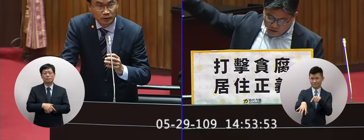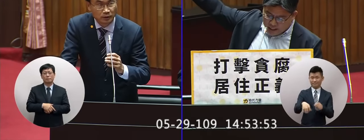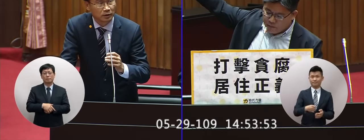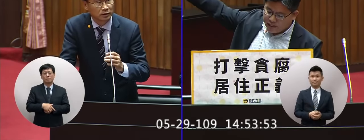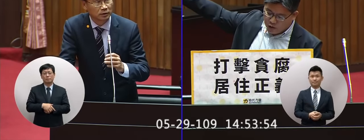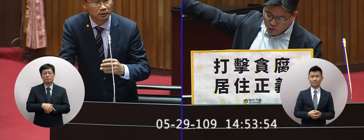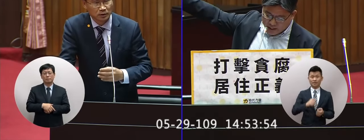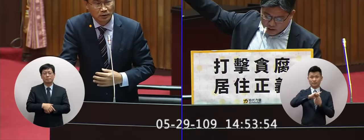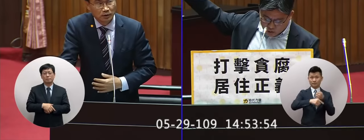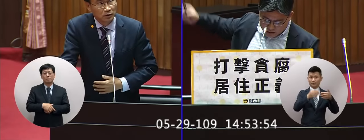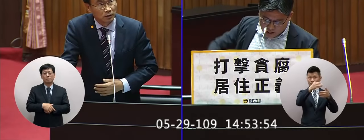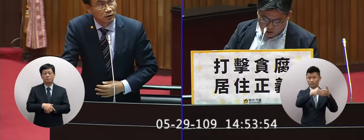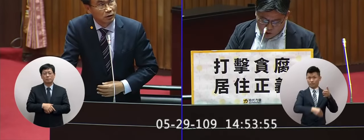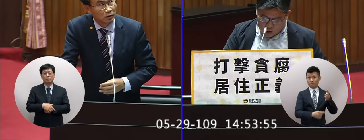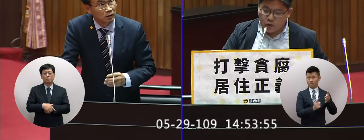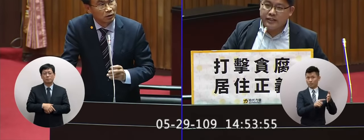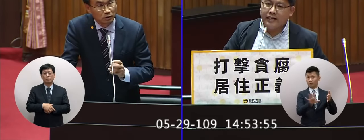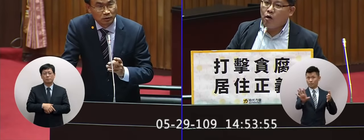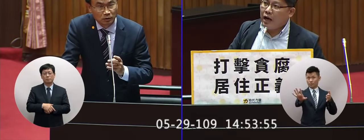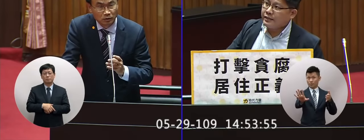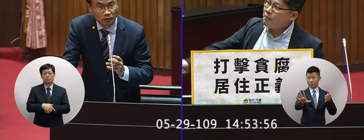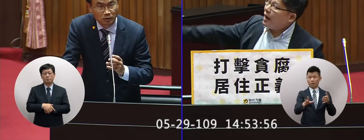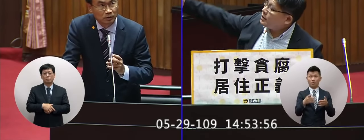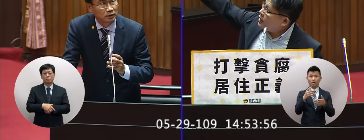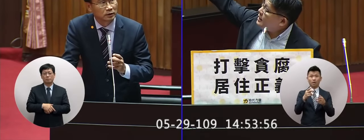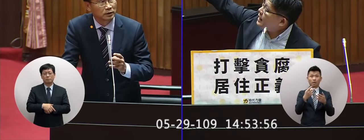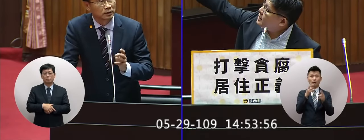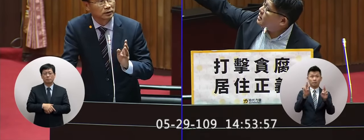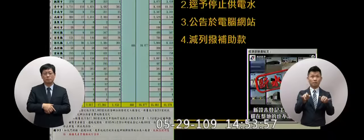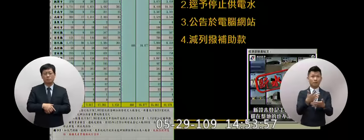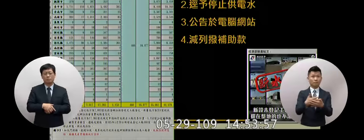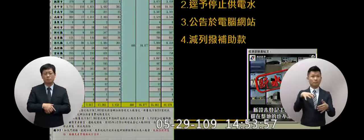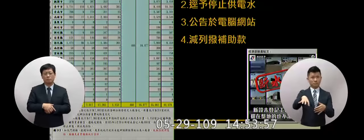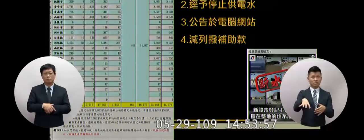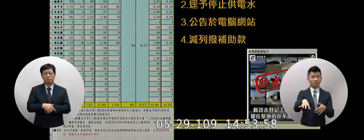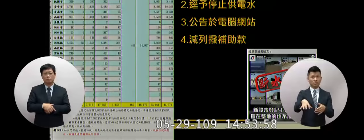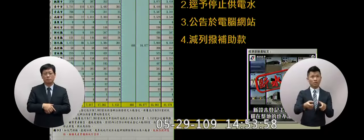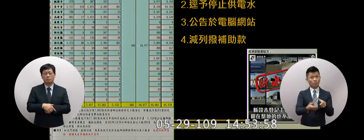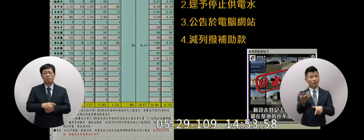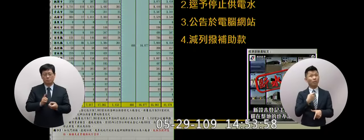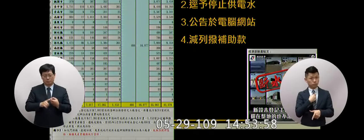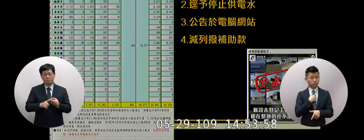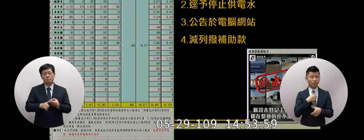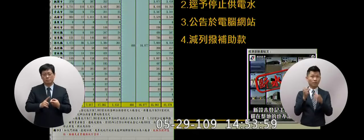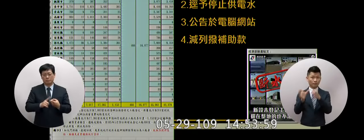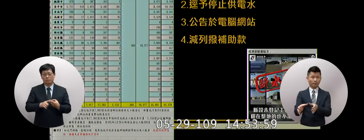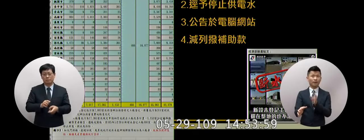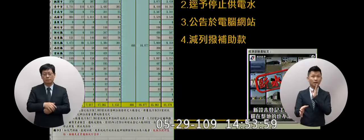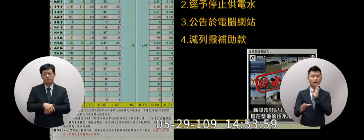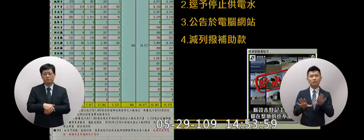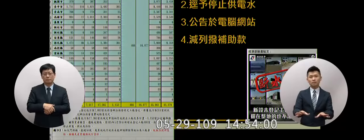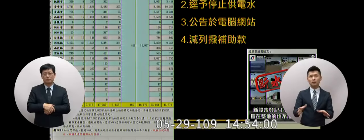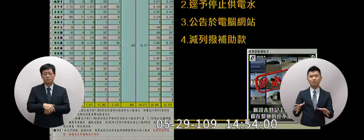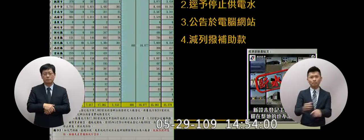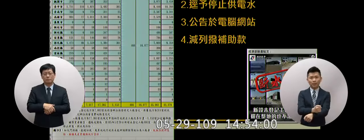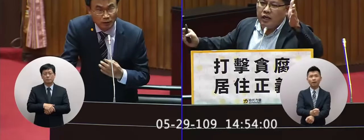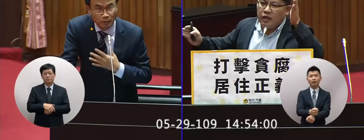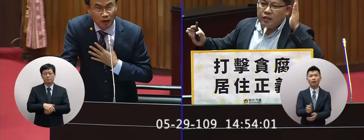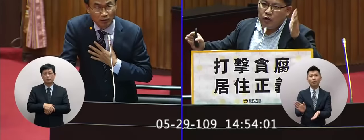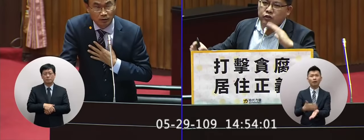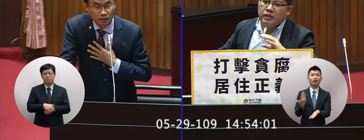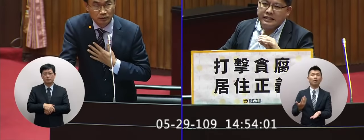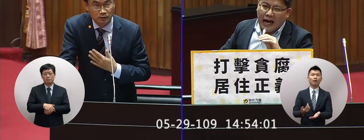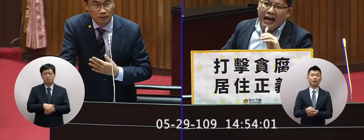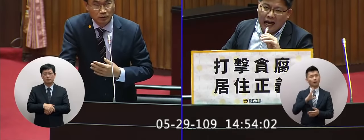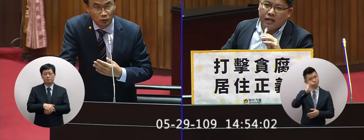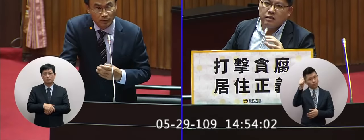这个法规范里面有规定说要公布于电脑网站嘛，所以你才设了这个网站，对不对？但是现在这个网站已经不见了。 那 主委